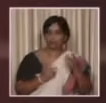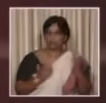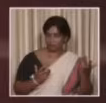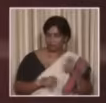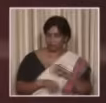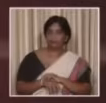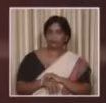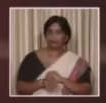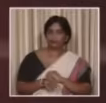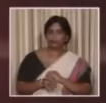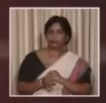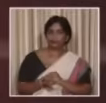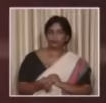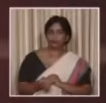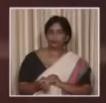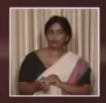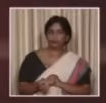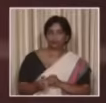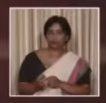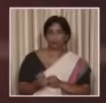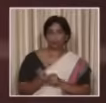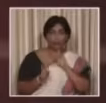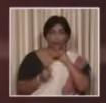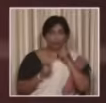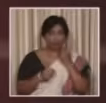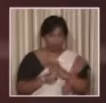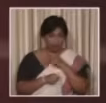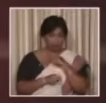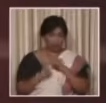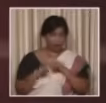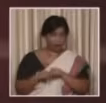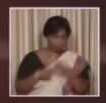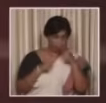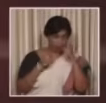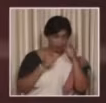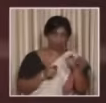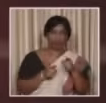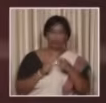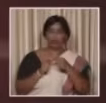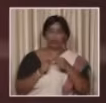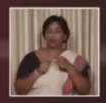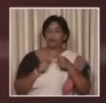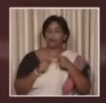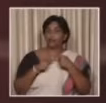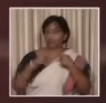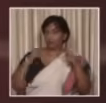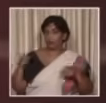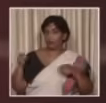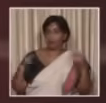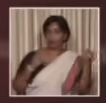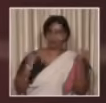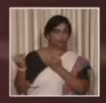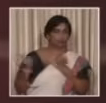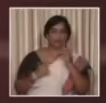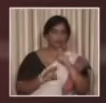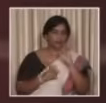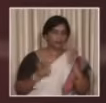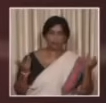නිසා. ඒක කාටවත් කියන්න බෑ. ඒක ආණ්ඩු පක්ෂයයි ඒක උල්ලංඝනය කර විපක්ෂයයි කියලා තෝරන්න